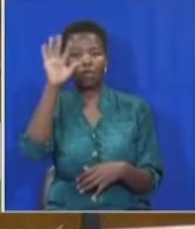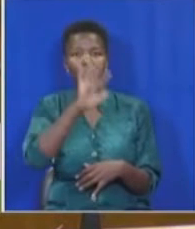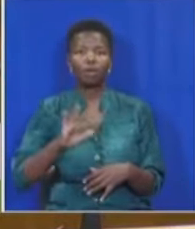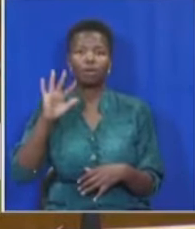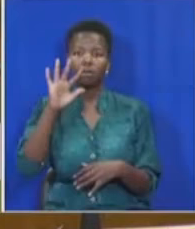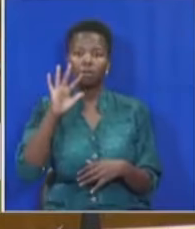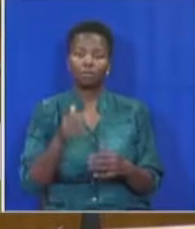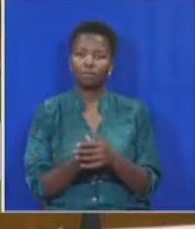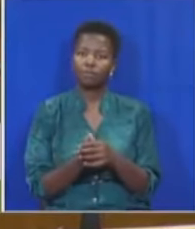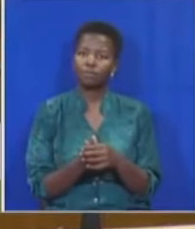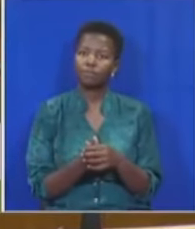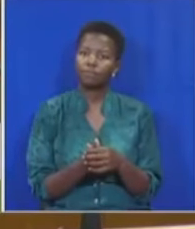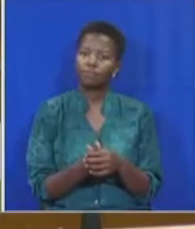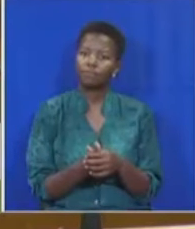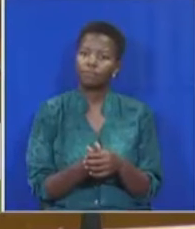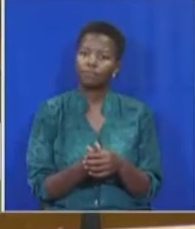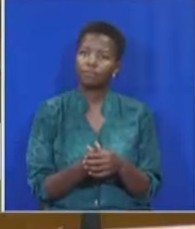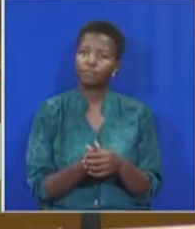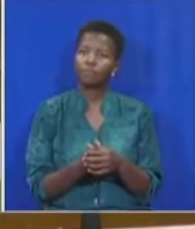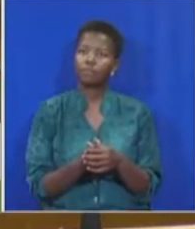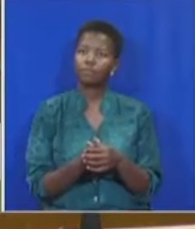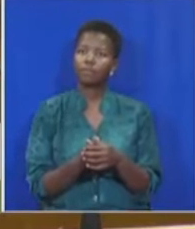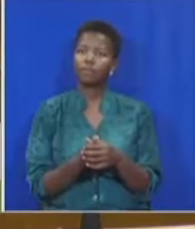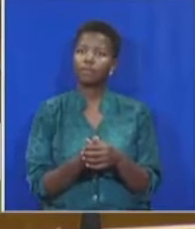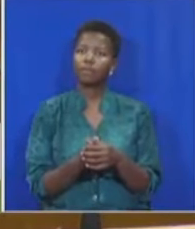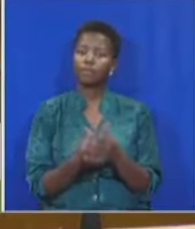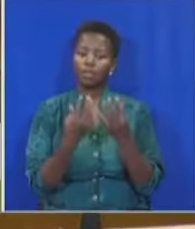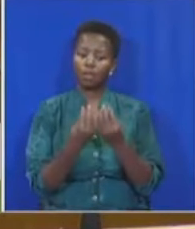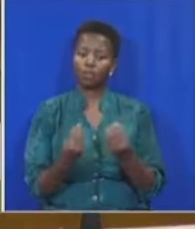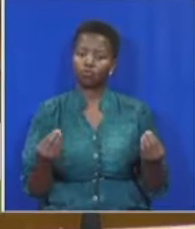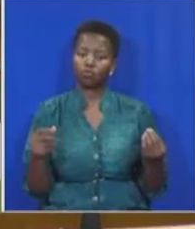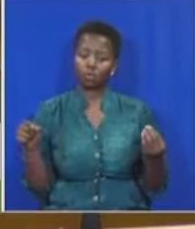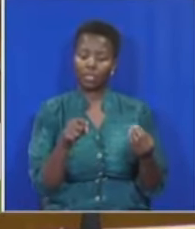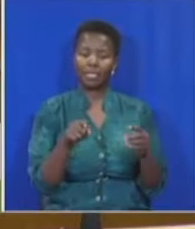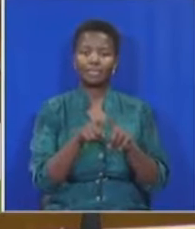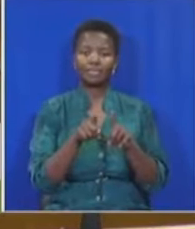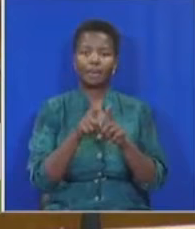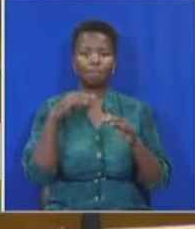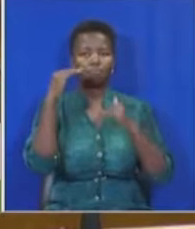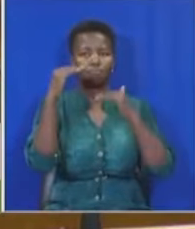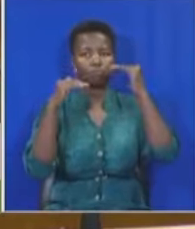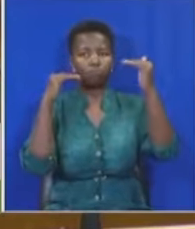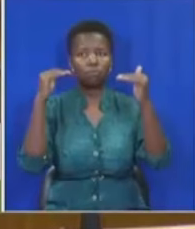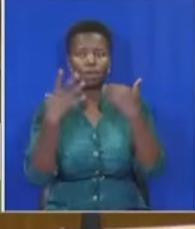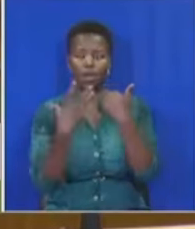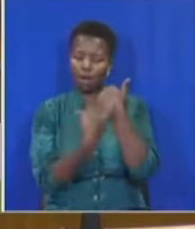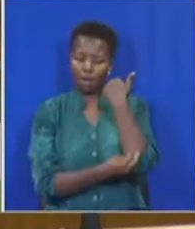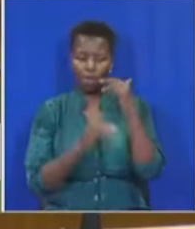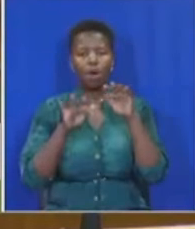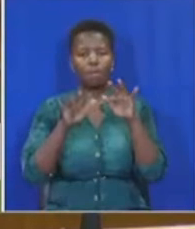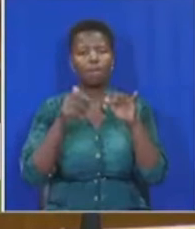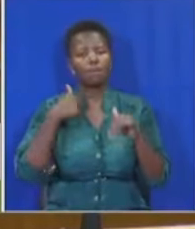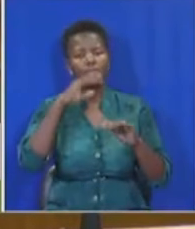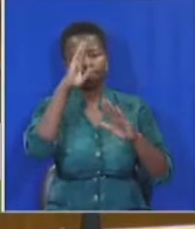abantu abahluphekileyo ndiyababulisa ngalenjikalanga ndiyayibulela indlu